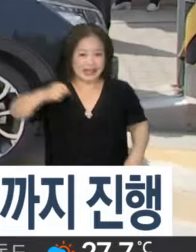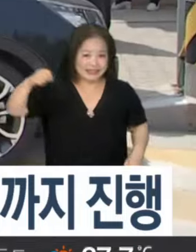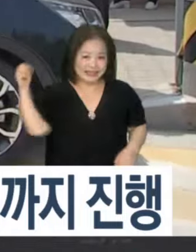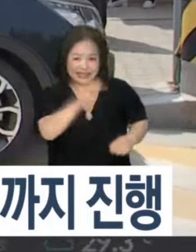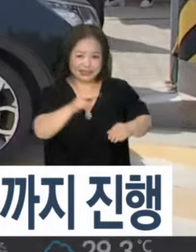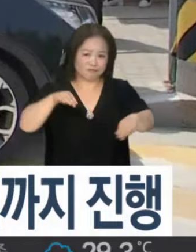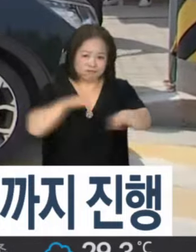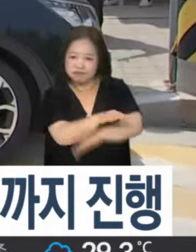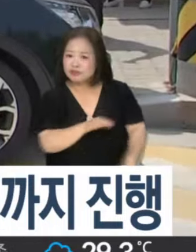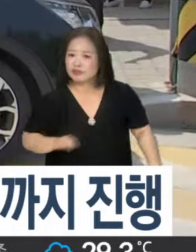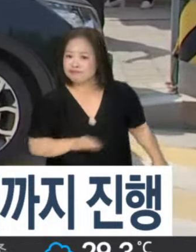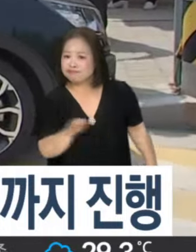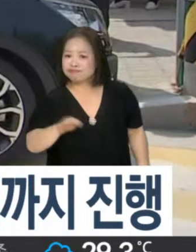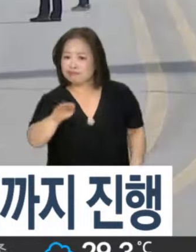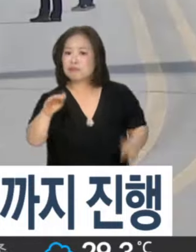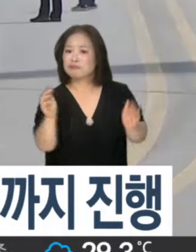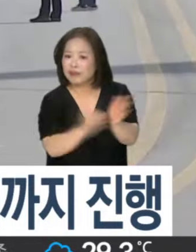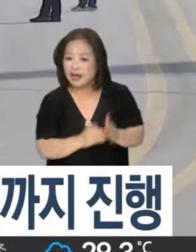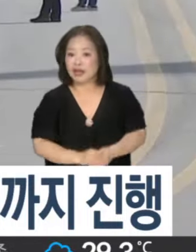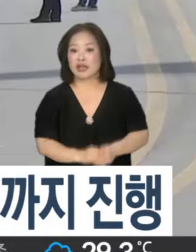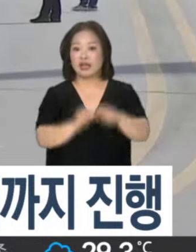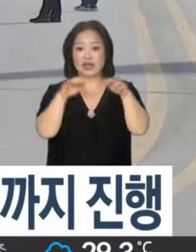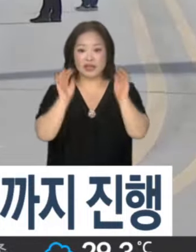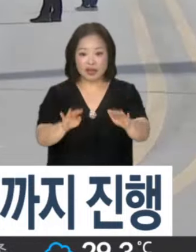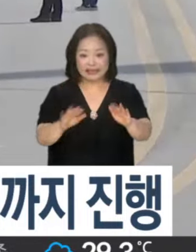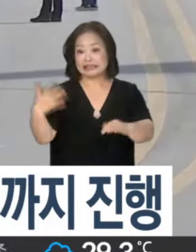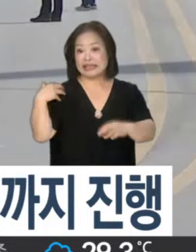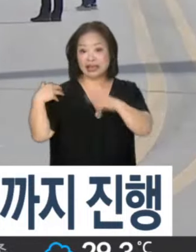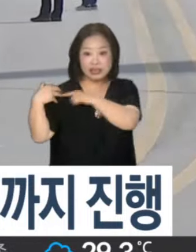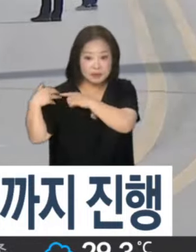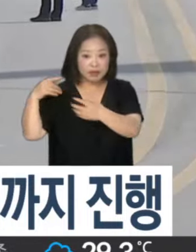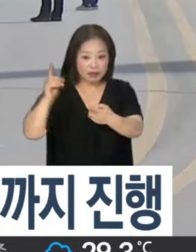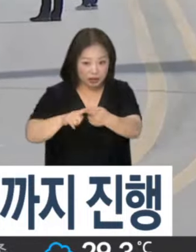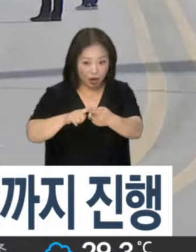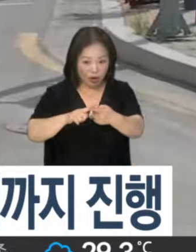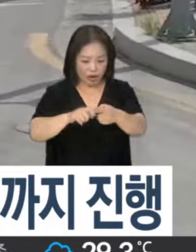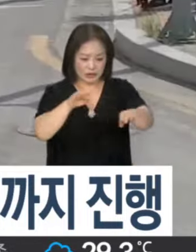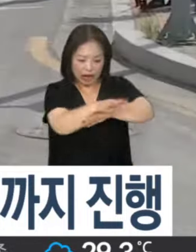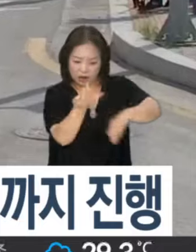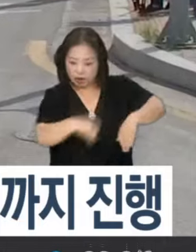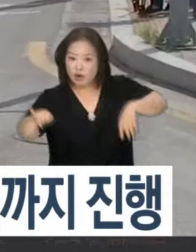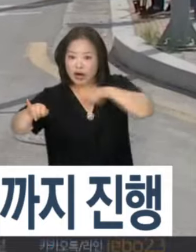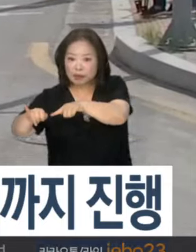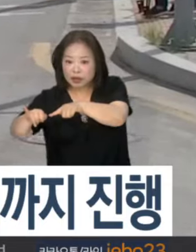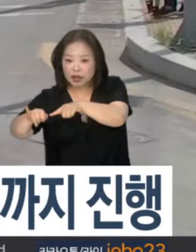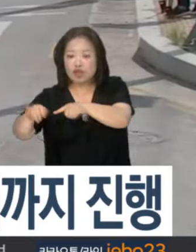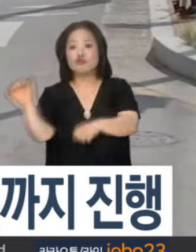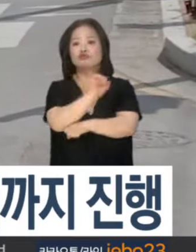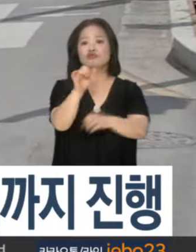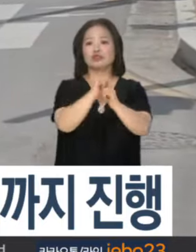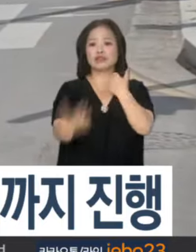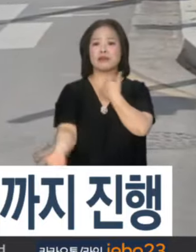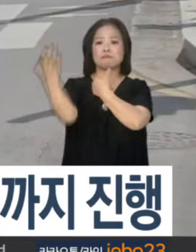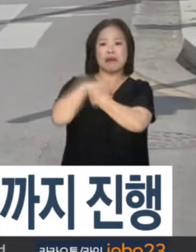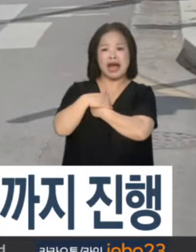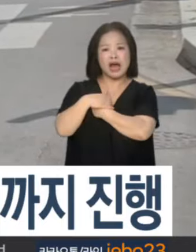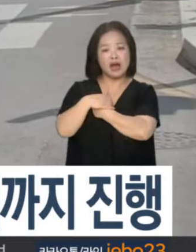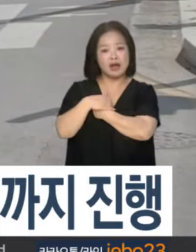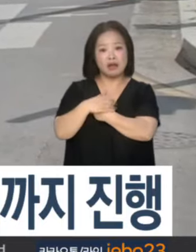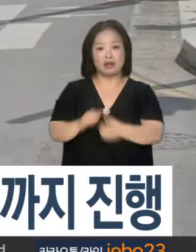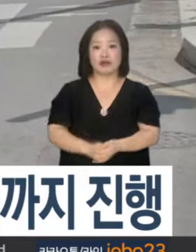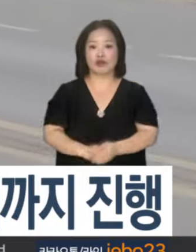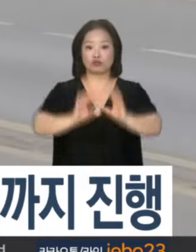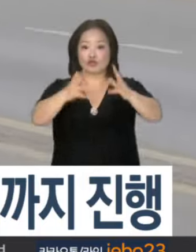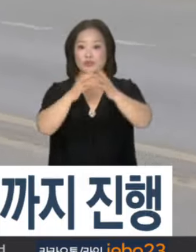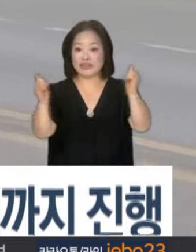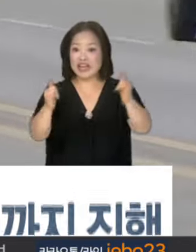시험을 진행했습니다 현행 제조물 책임법 상 차량 결함 증명 책임이 소비자에게 있기 때문입니다 국민의